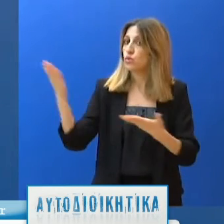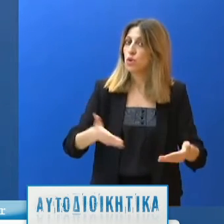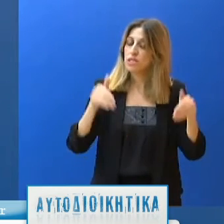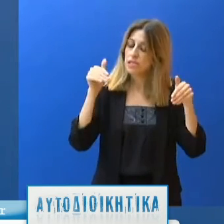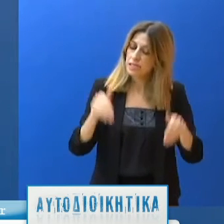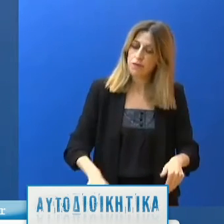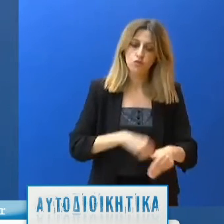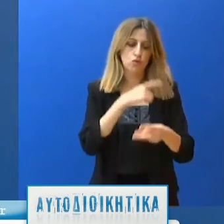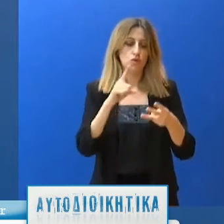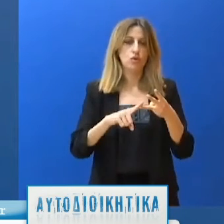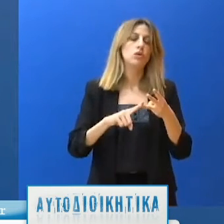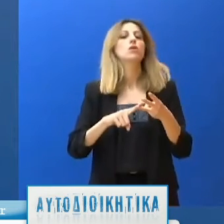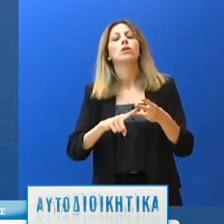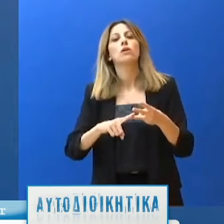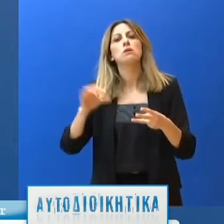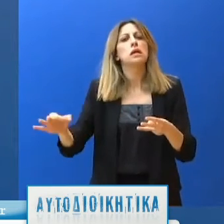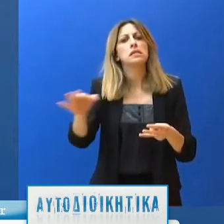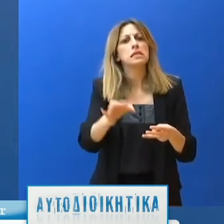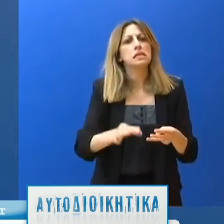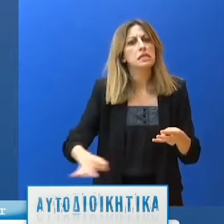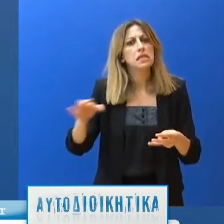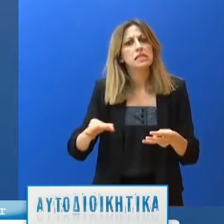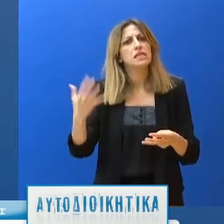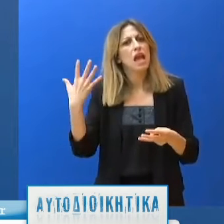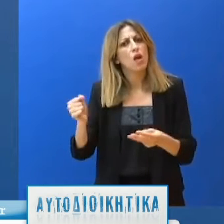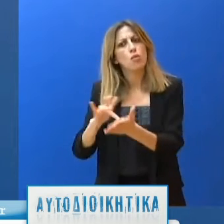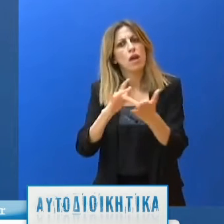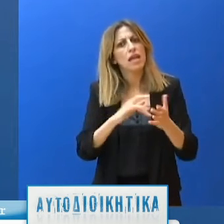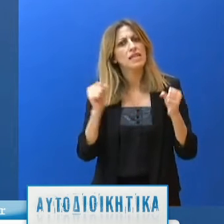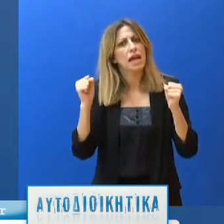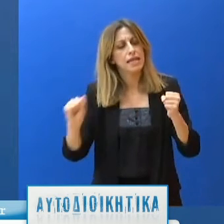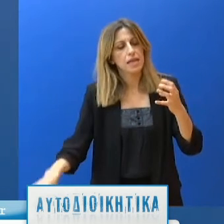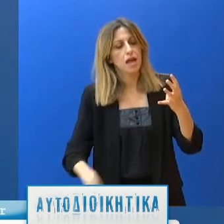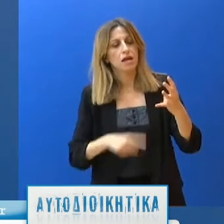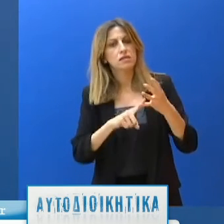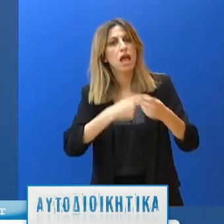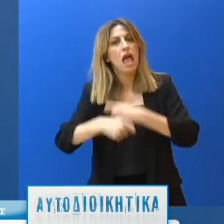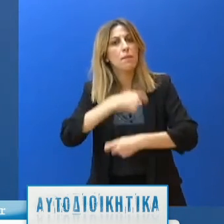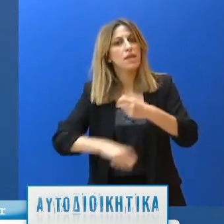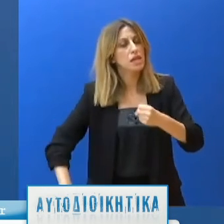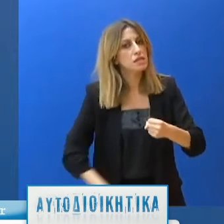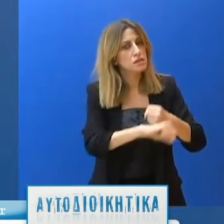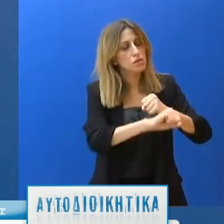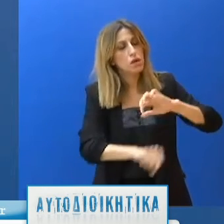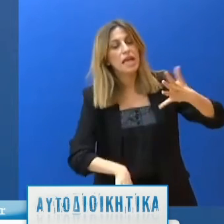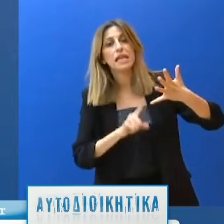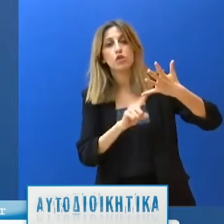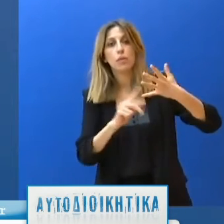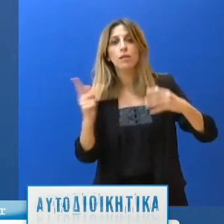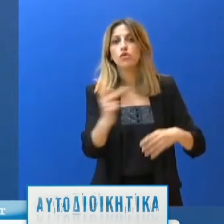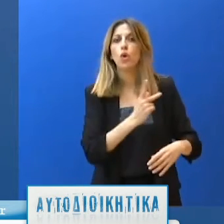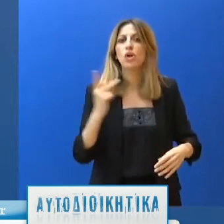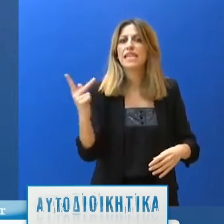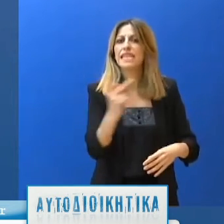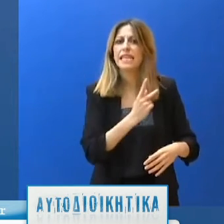ενίσχυση των δομών υγείας στους τουριστικούς προορισμούς, τη στήριξη των επιχειρήσεων και τη συνεργασία με την κοινωνία, τους εμπλεκόμενους φορείς